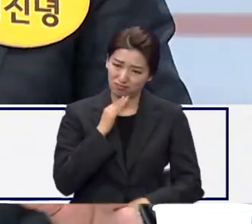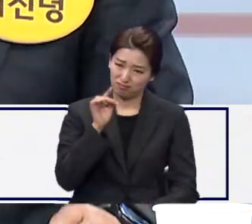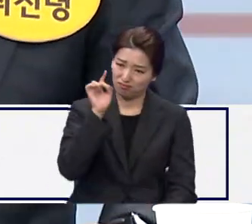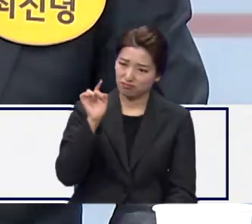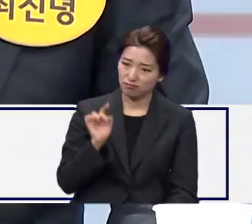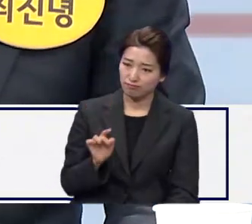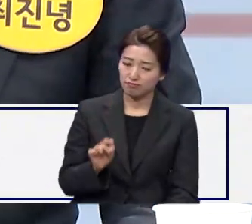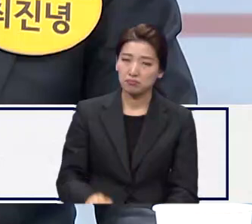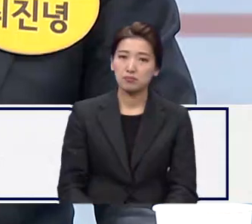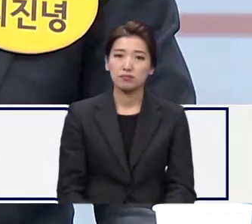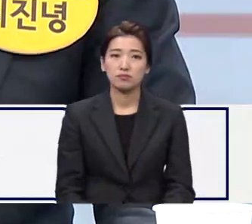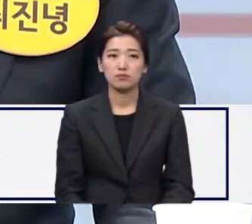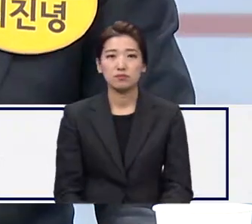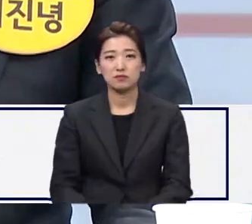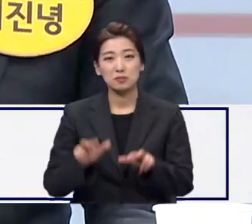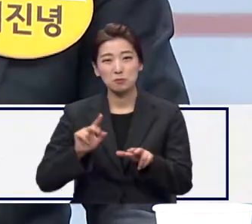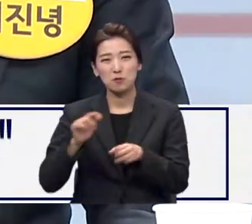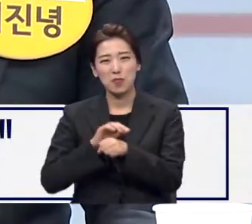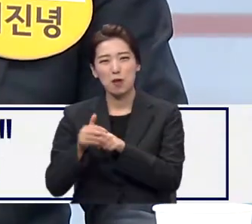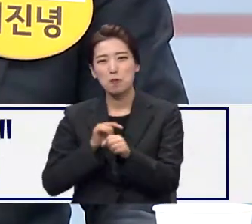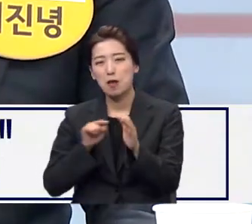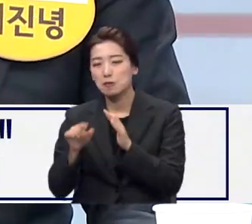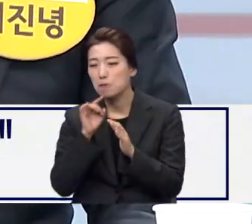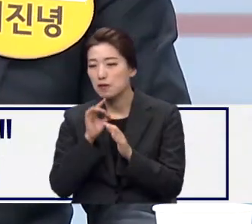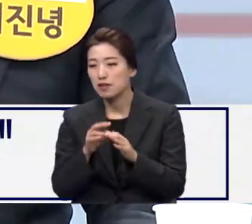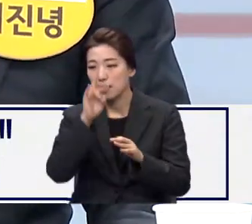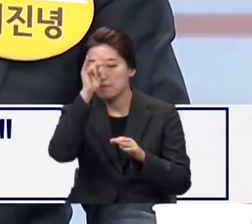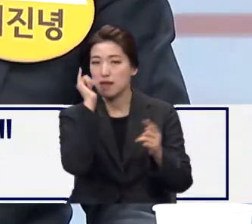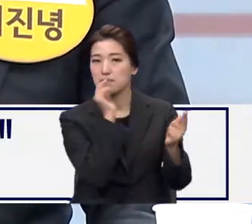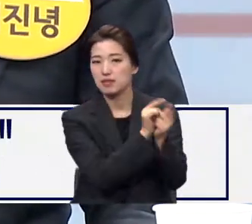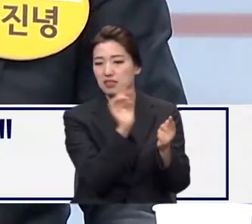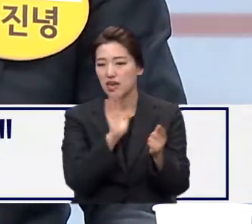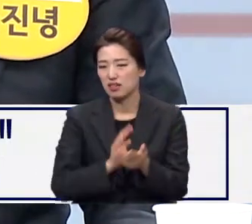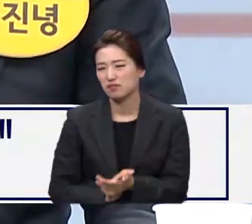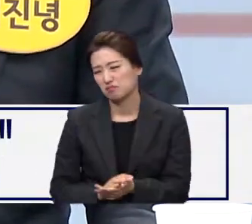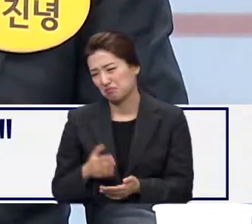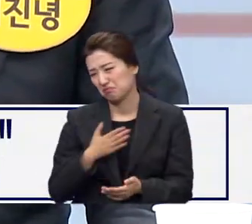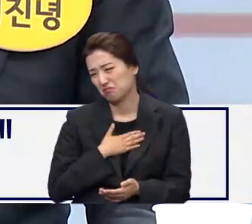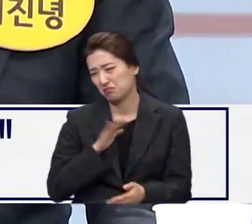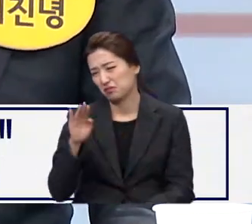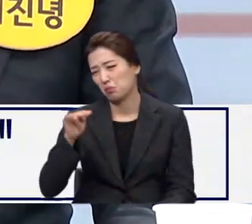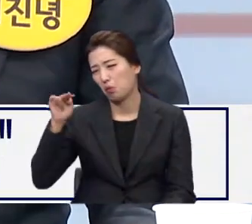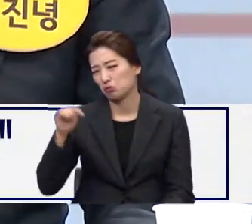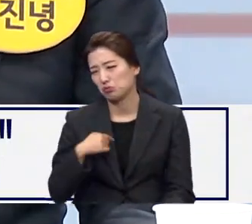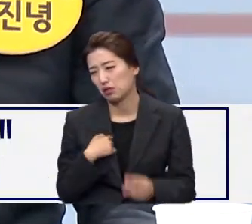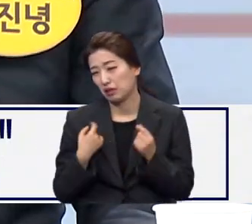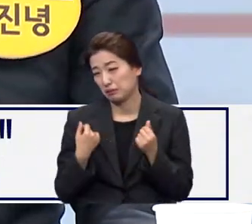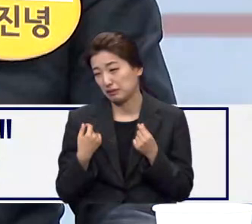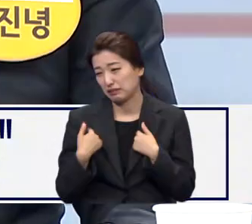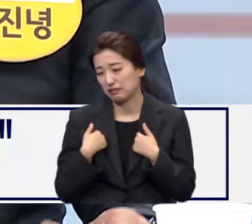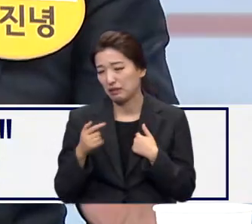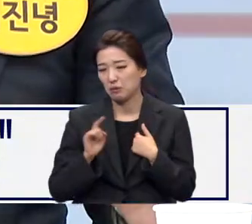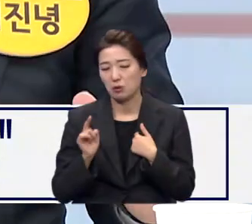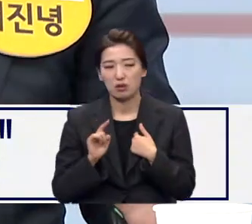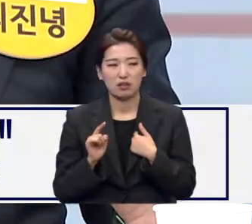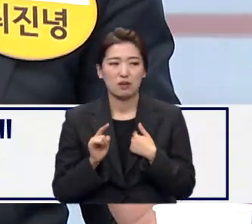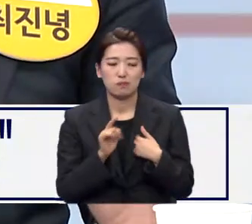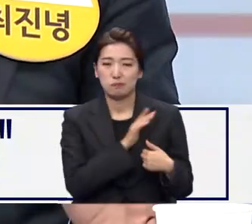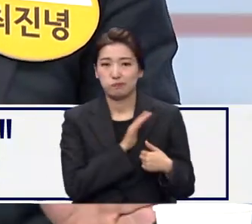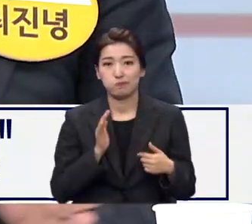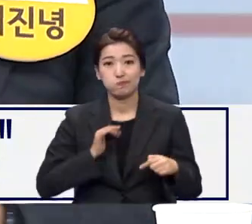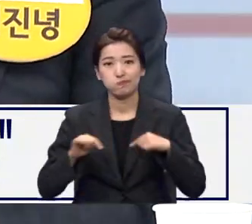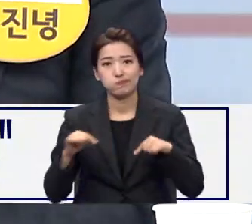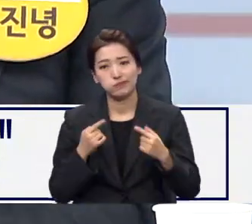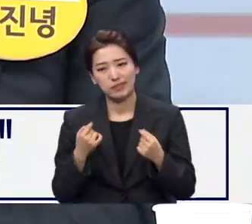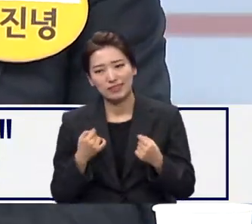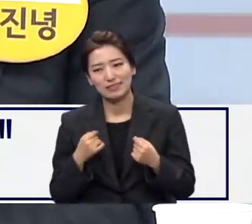지금 이런 식으로 해서 뭐 와서 그 대구 경북이 떡국이네 유사 보수에 이런 식으로 얘기해 가지고는 오히려 국민의 힘의